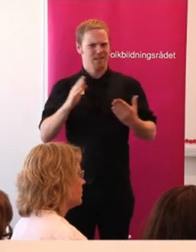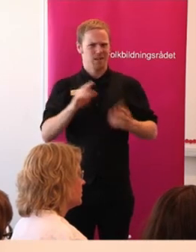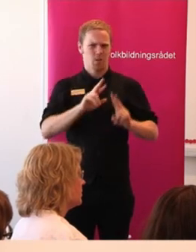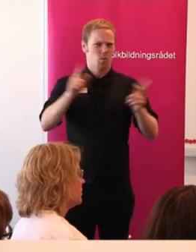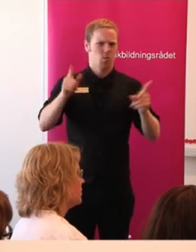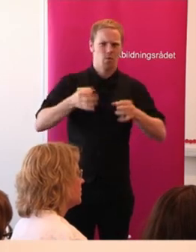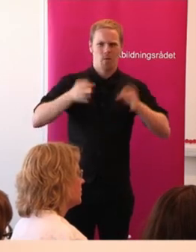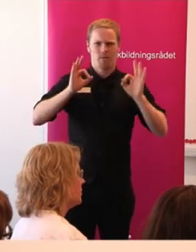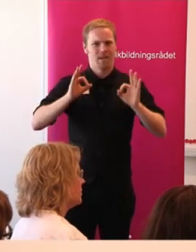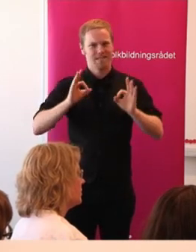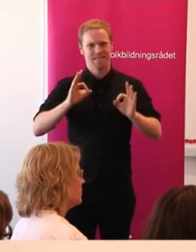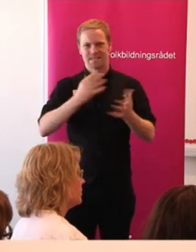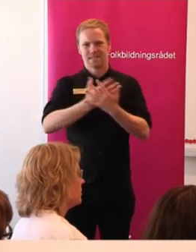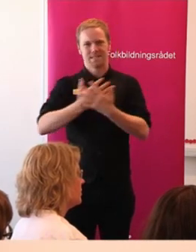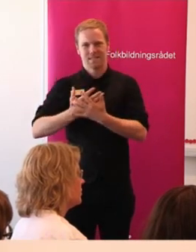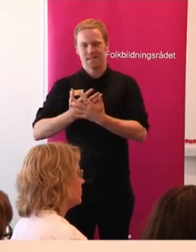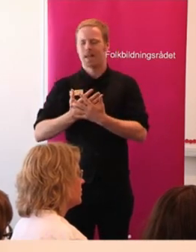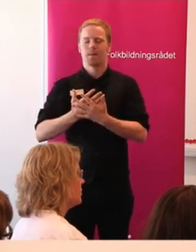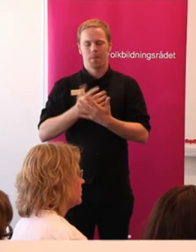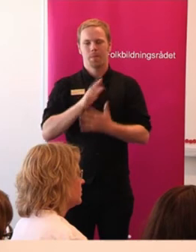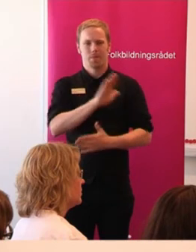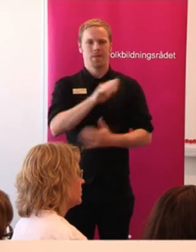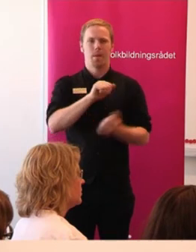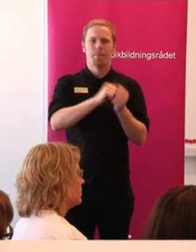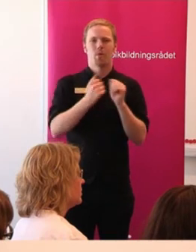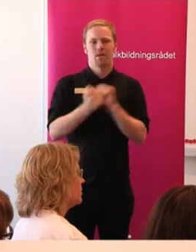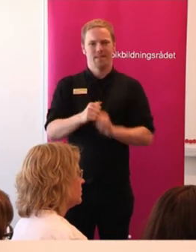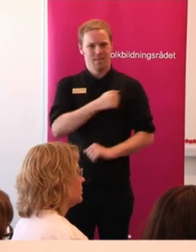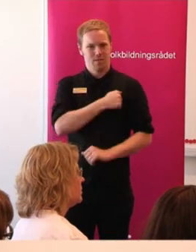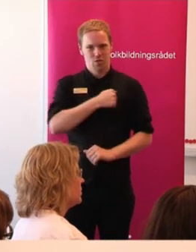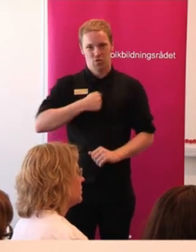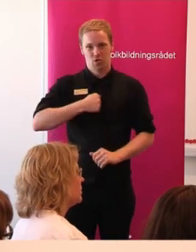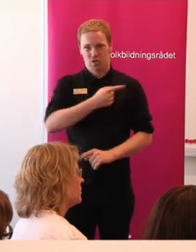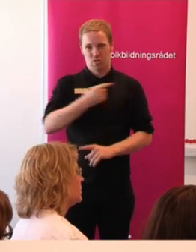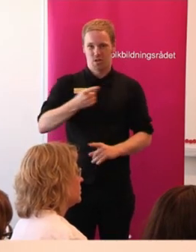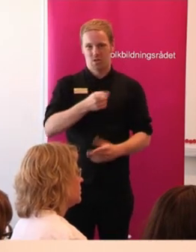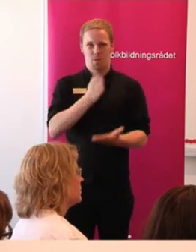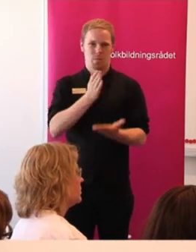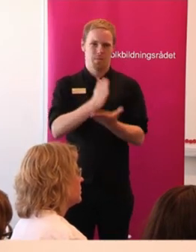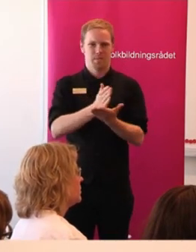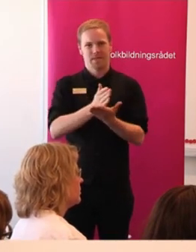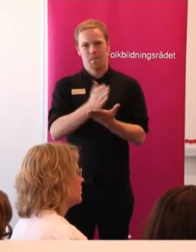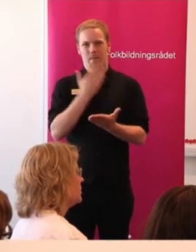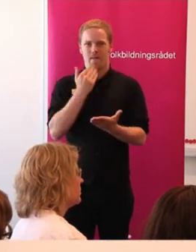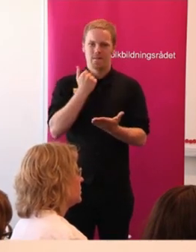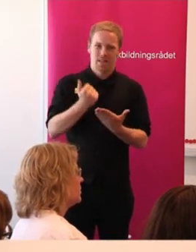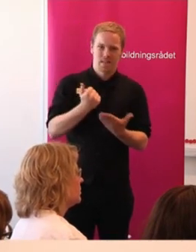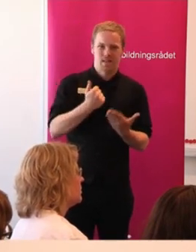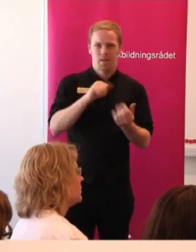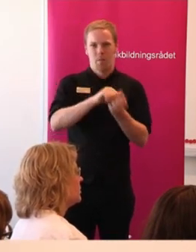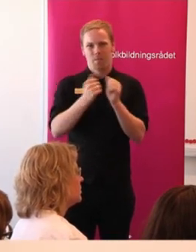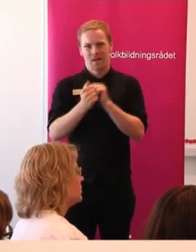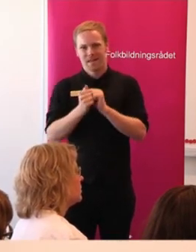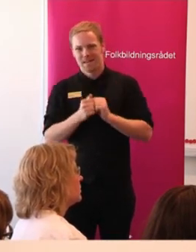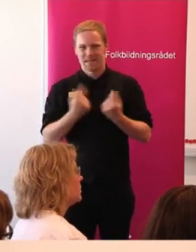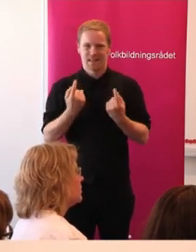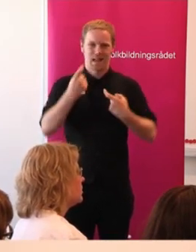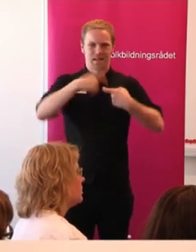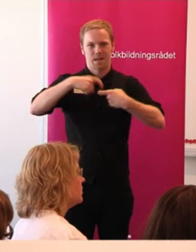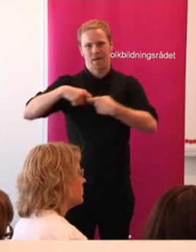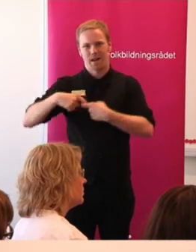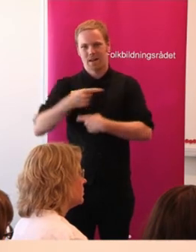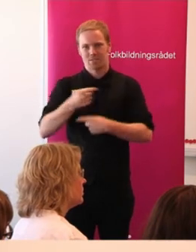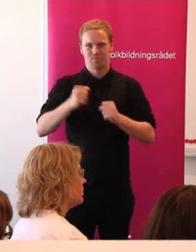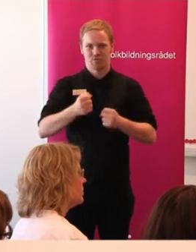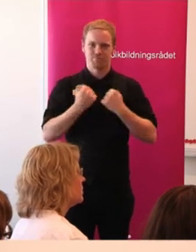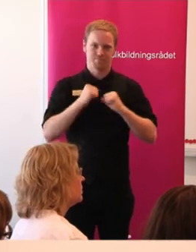politiska styrelser är de som ändå bestämmer på vilka arenor de ska vara. Så jag tror det finns flera olika förklaringar till det, men jag tycker att vi ska ta